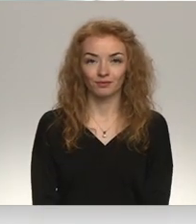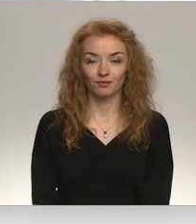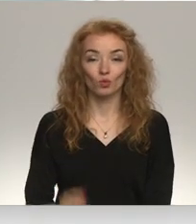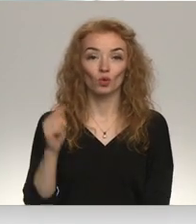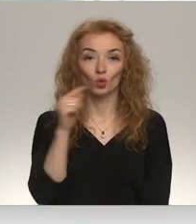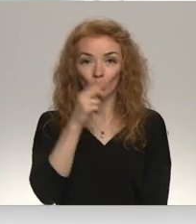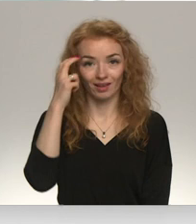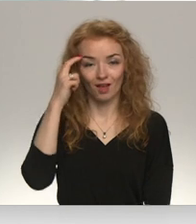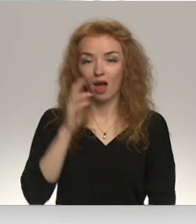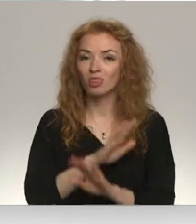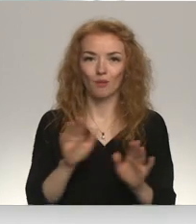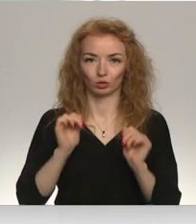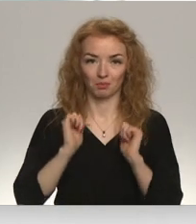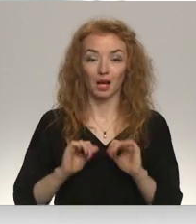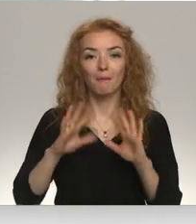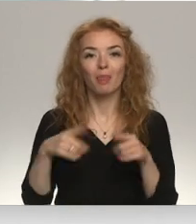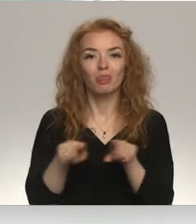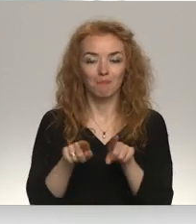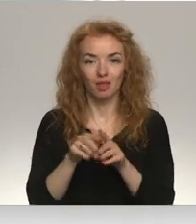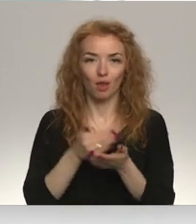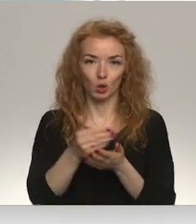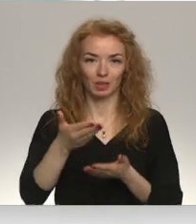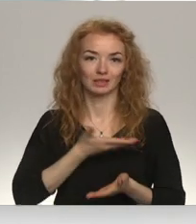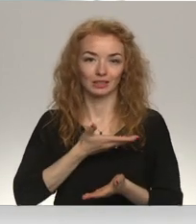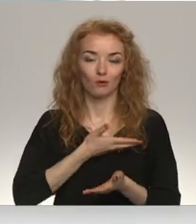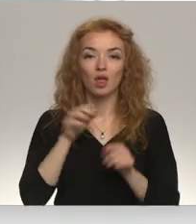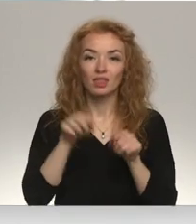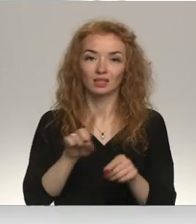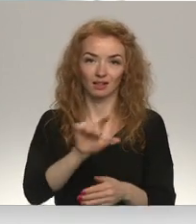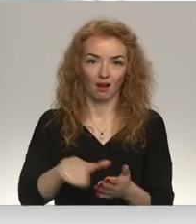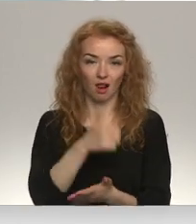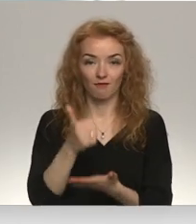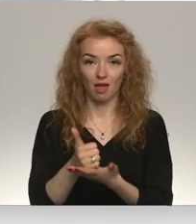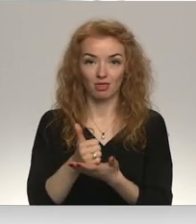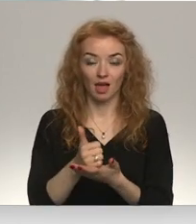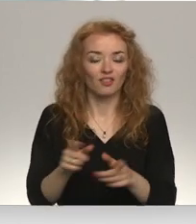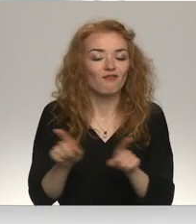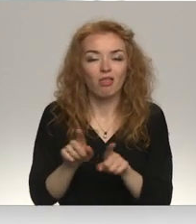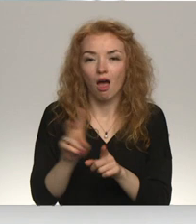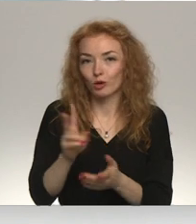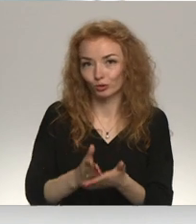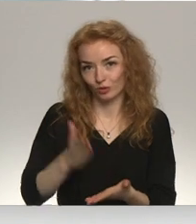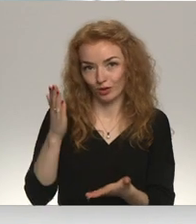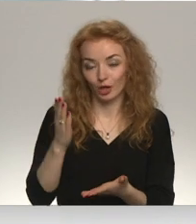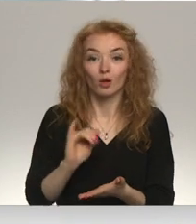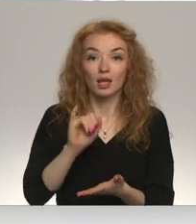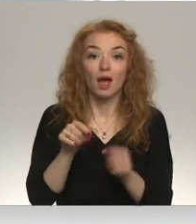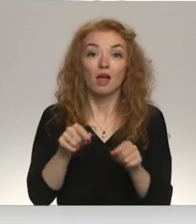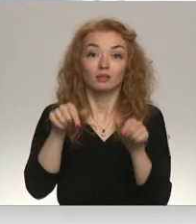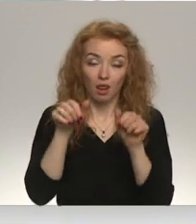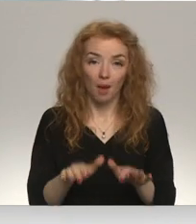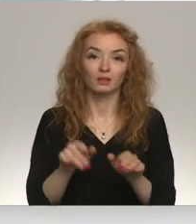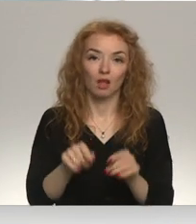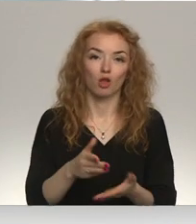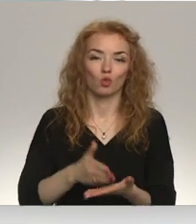Tur nebūs mierīgi, bet tāpat ir jādzīvo. Manuprāt, tas ir galvenais. Lai arī kas notiktu, ja tas būs lemts, tas